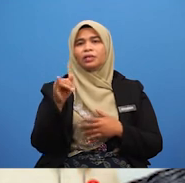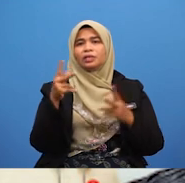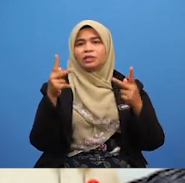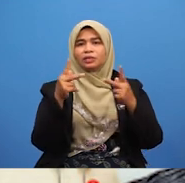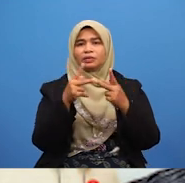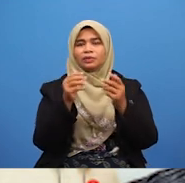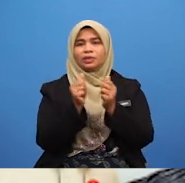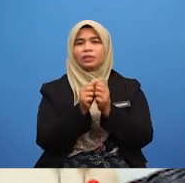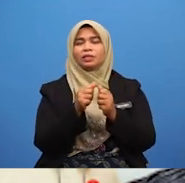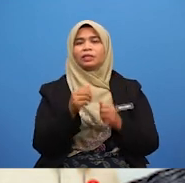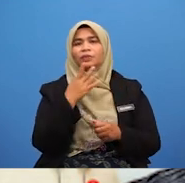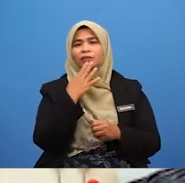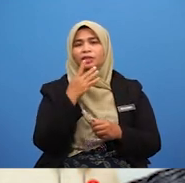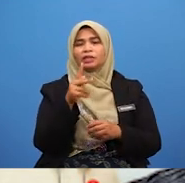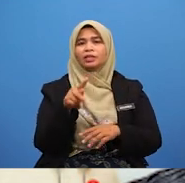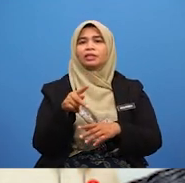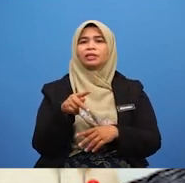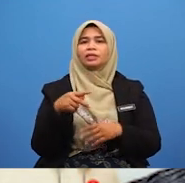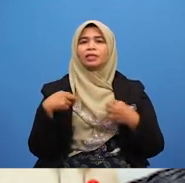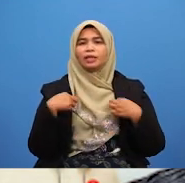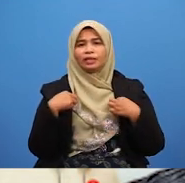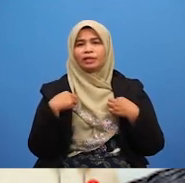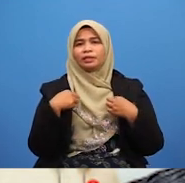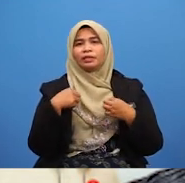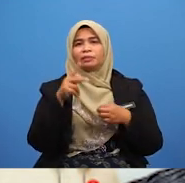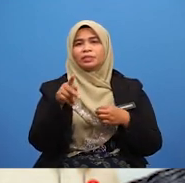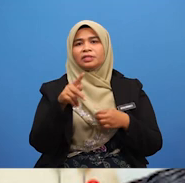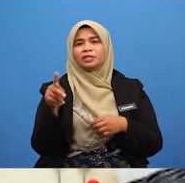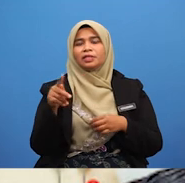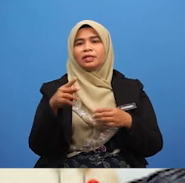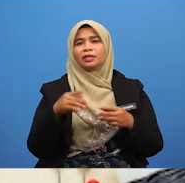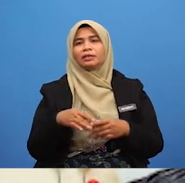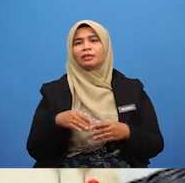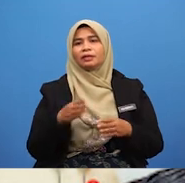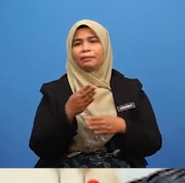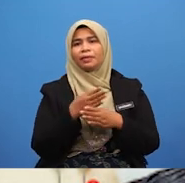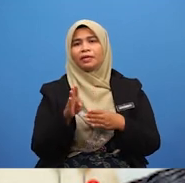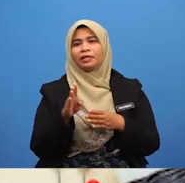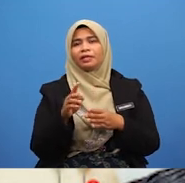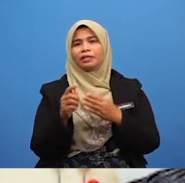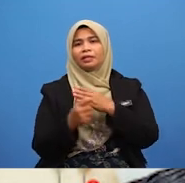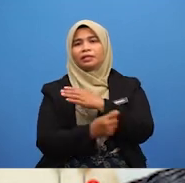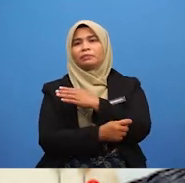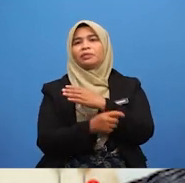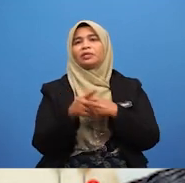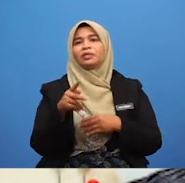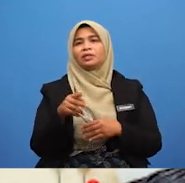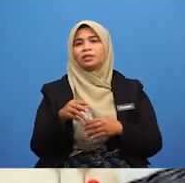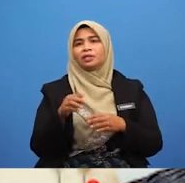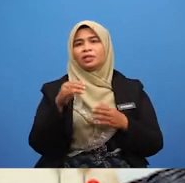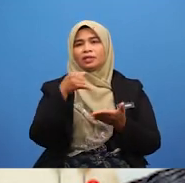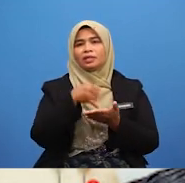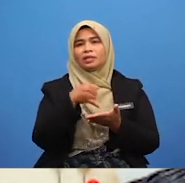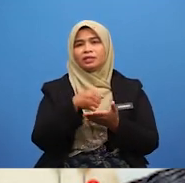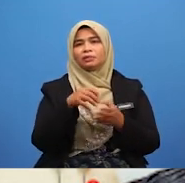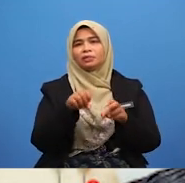Pastikan bahagian tepi kapur tajam supaya tanda pola dipindahkan dengan tepat dan jelas.